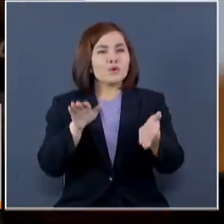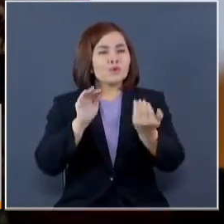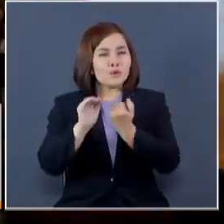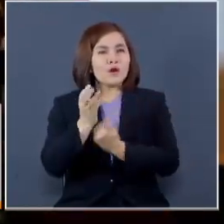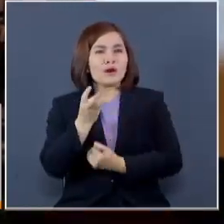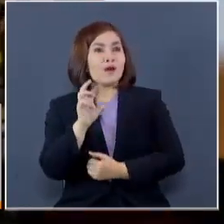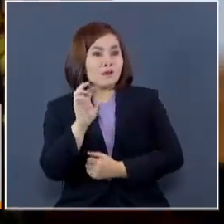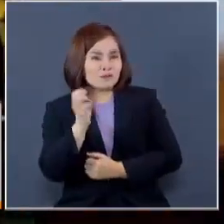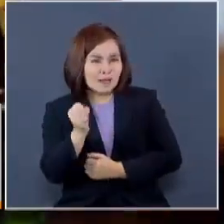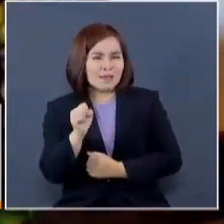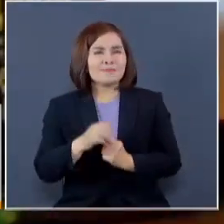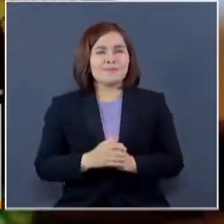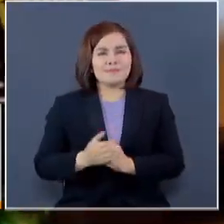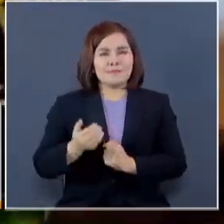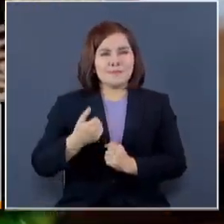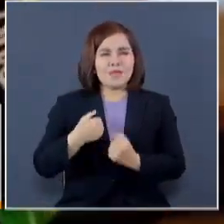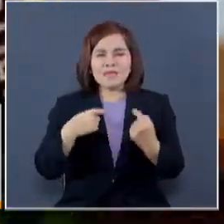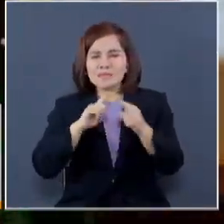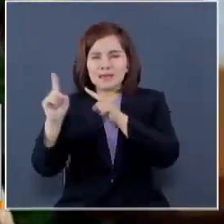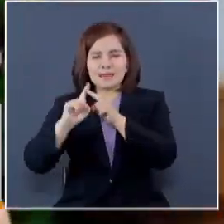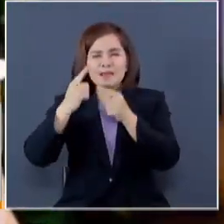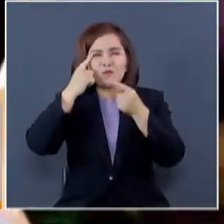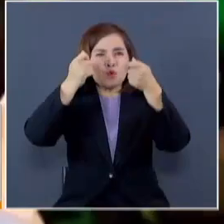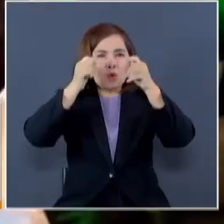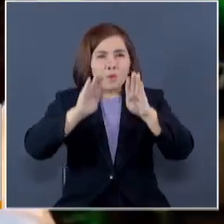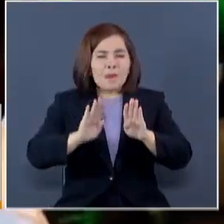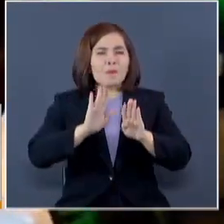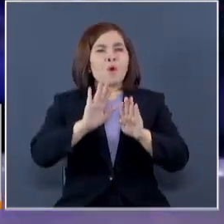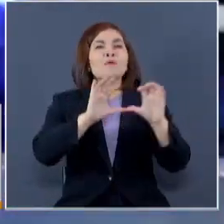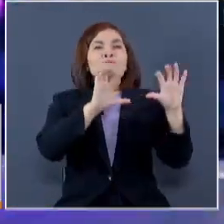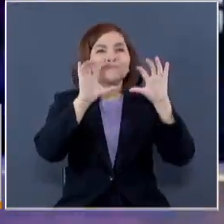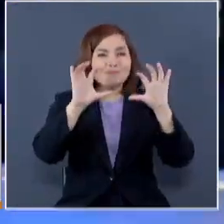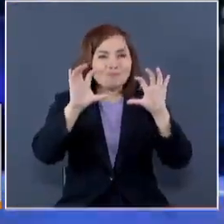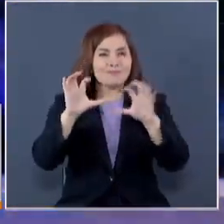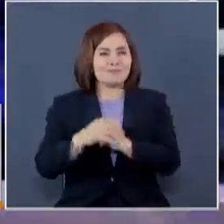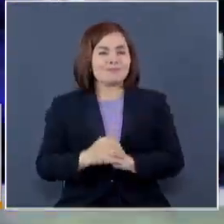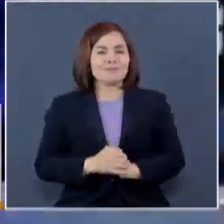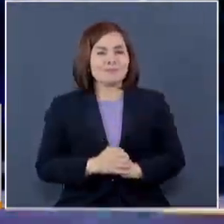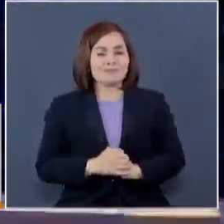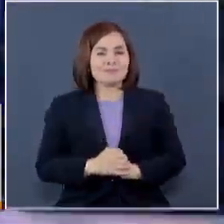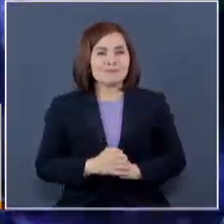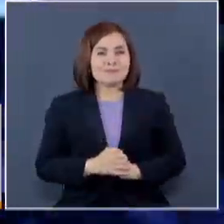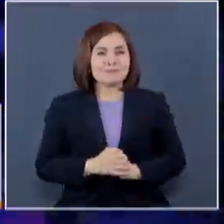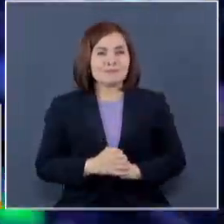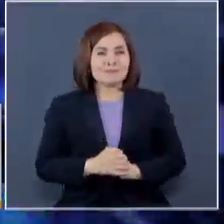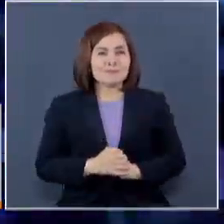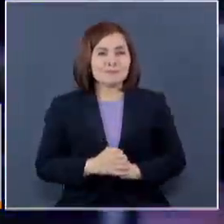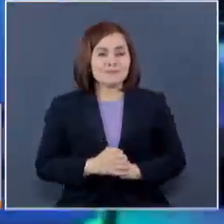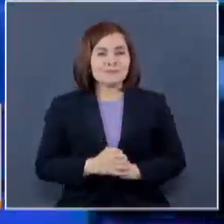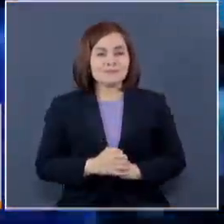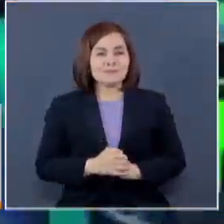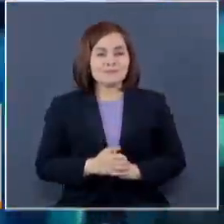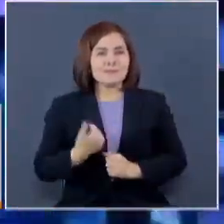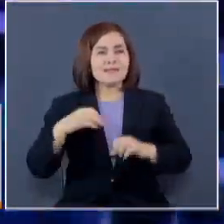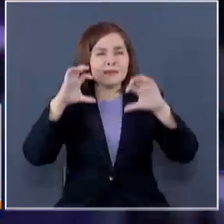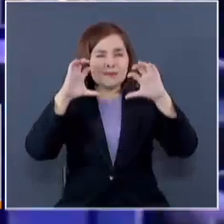นี่มากันหลากหลายควันก็มาฮะคุณผู้ชมครับรวมทั้งบางคนนี่นะฮะเห็นเขาบอกนี่มากันแบบหลากหลายมีแบบผี